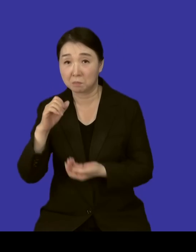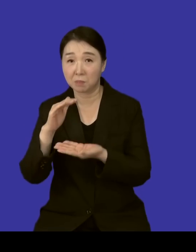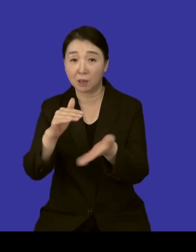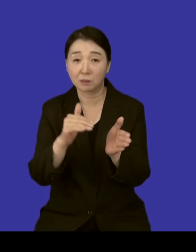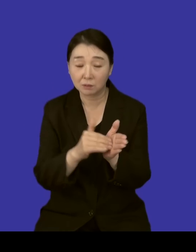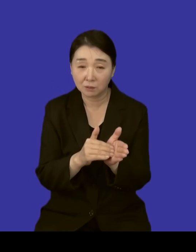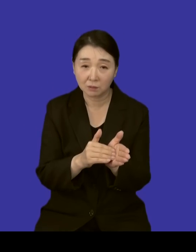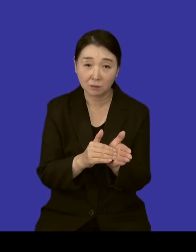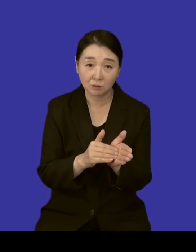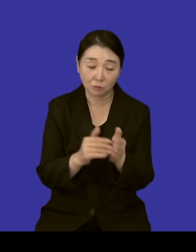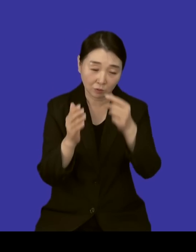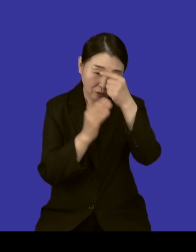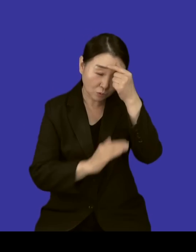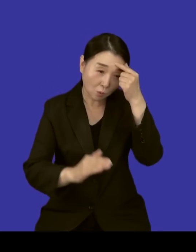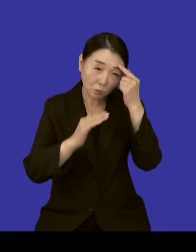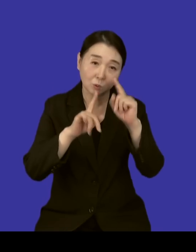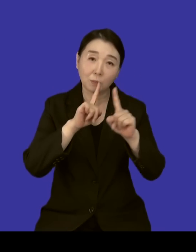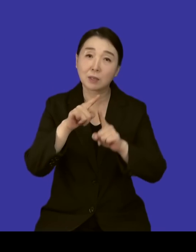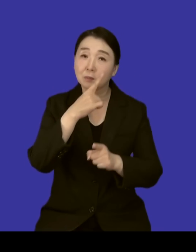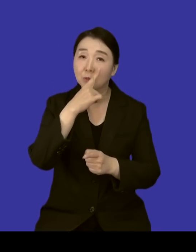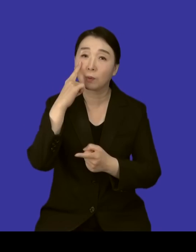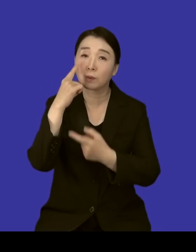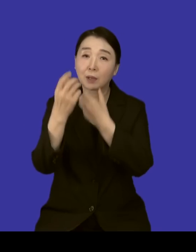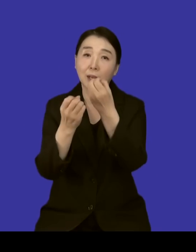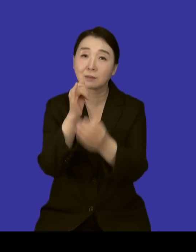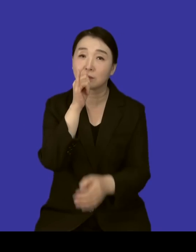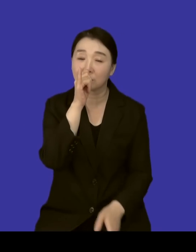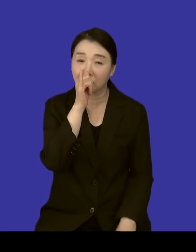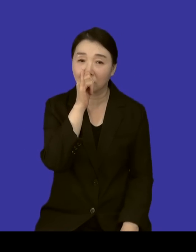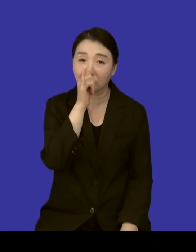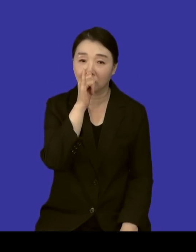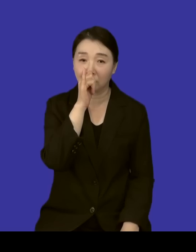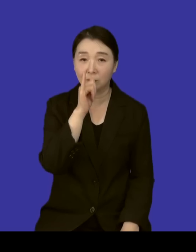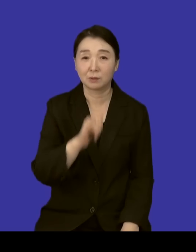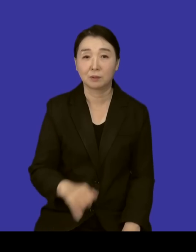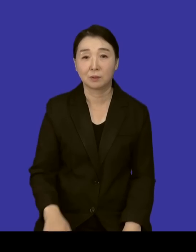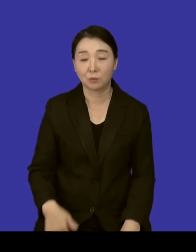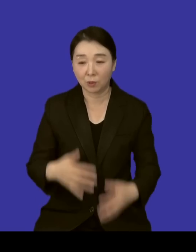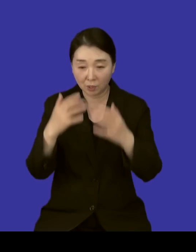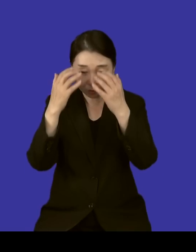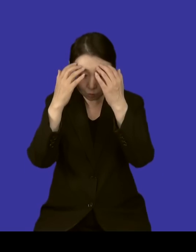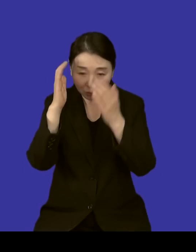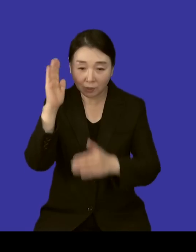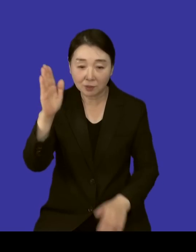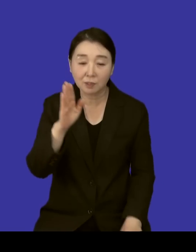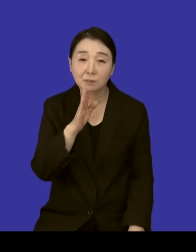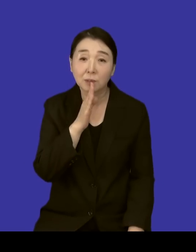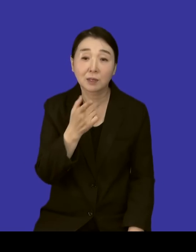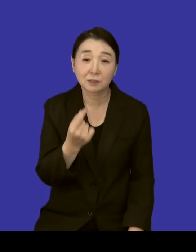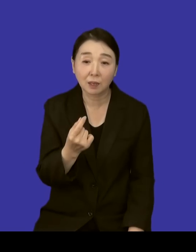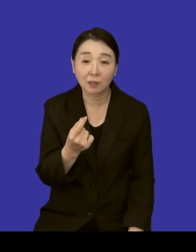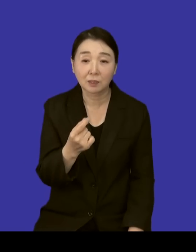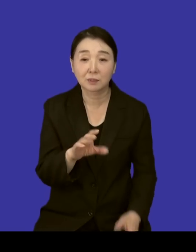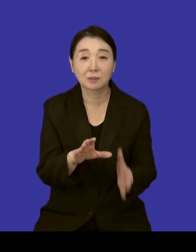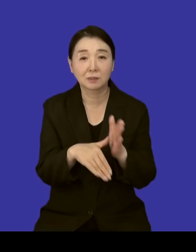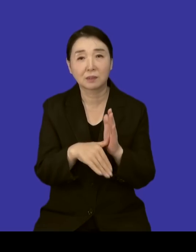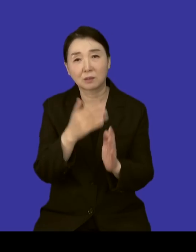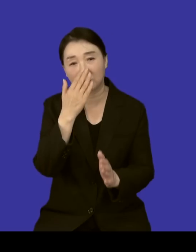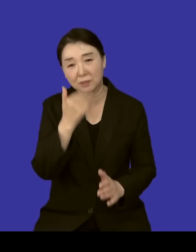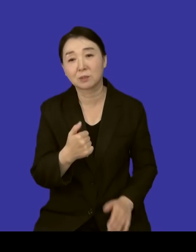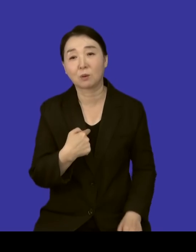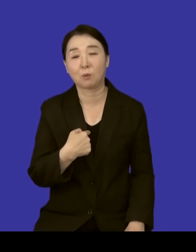다 이렇게 말씀으로 간증하는 거예요. 예. 그러니까 그냥 저기 고난 얘기를 하면 그건 너무나